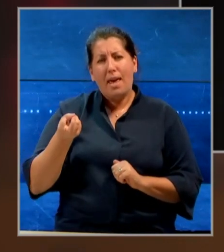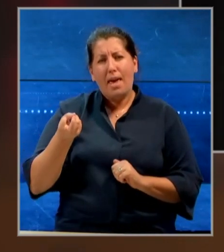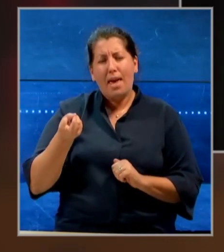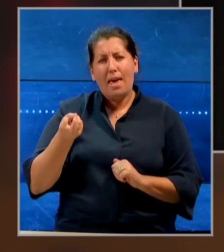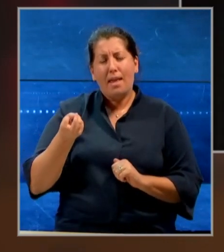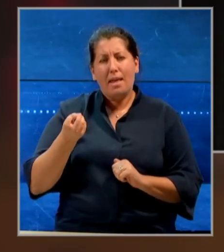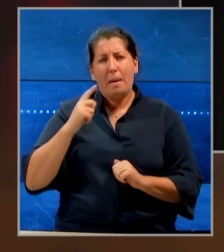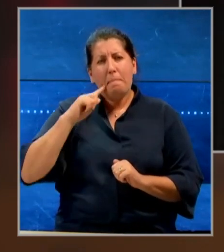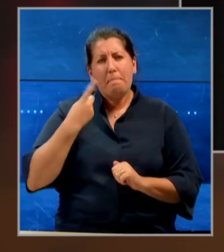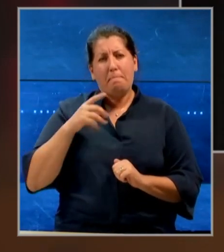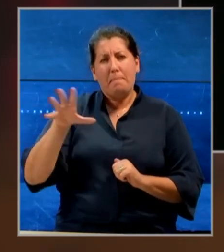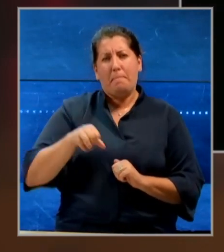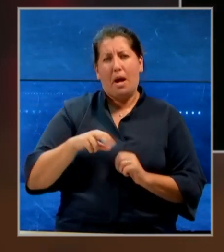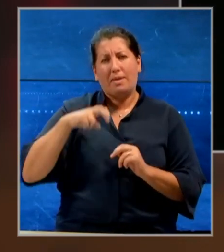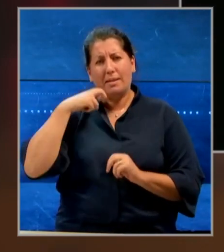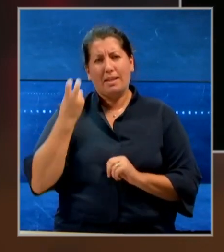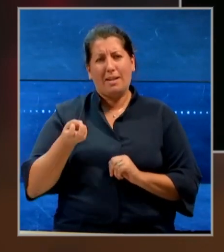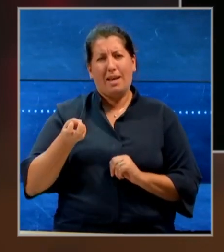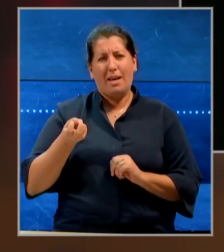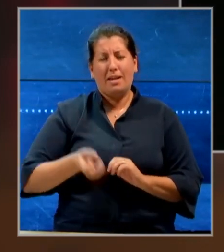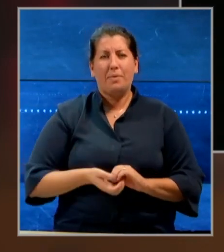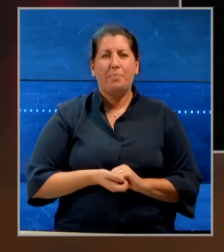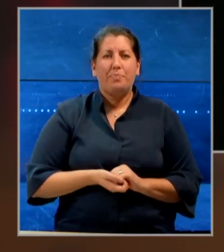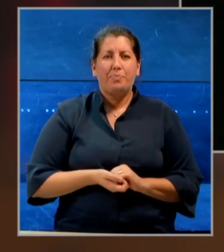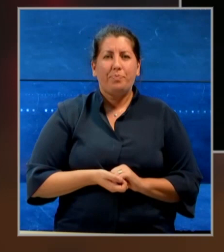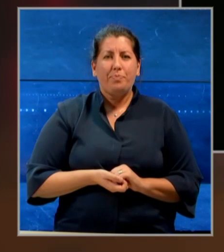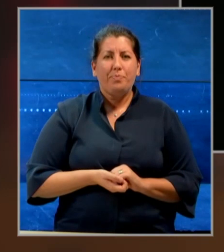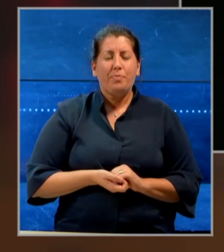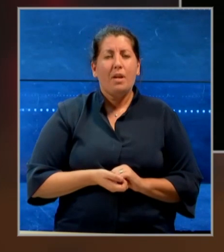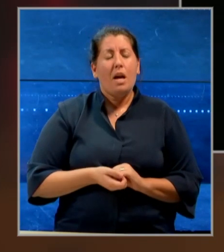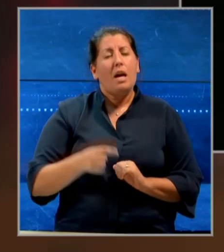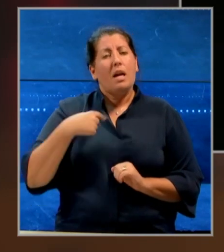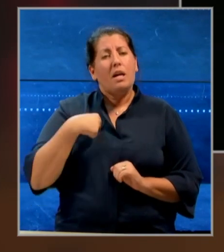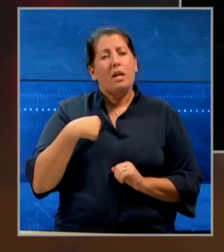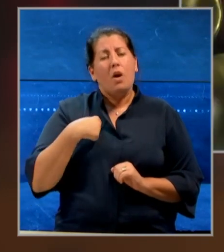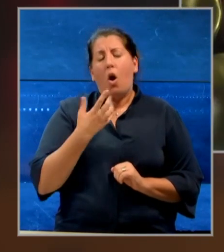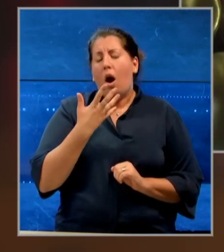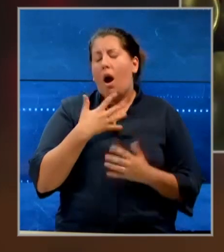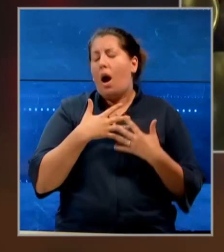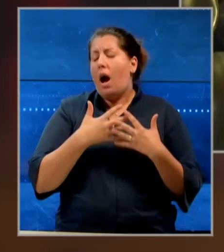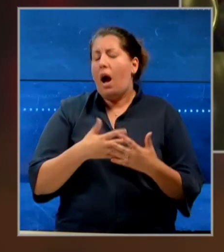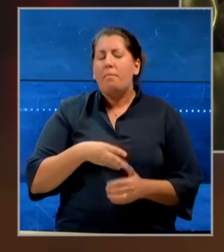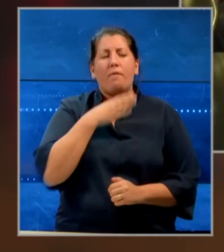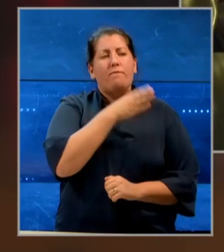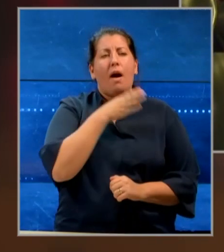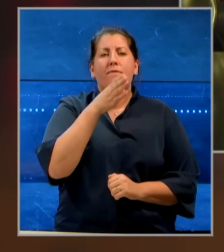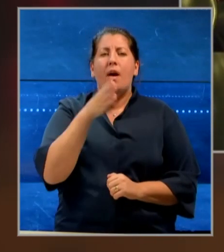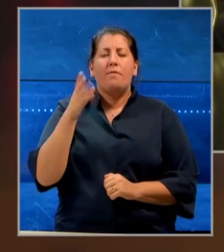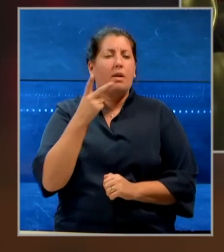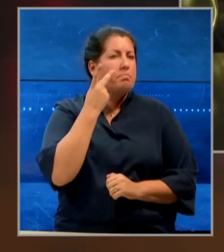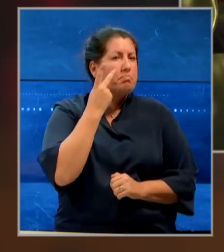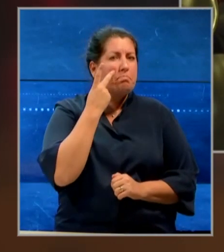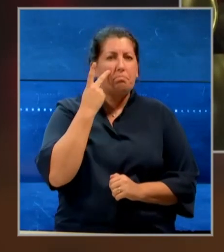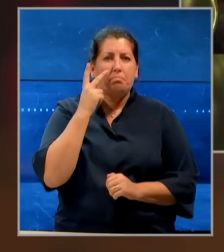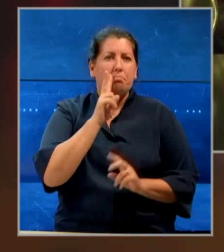io non sono di questo. Appunto, cioè, lei va ancora per i campi. Io sono uno che gira molto e ama vedere dal vivo, ho più persone